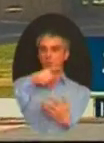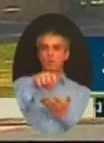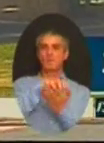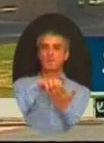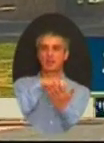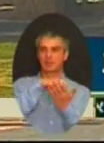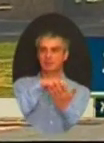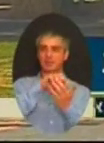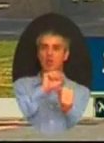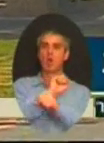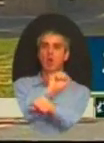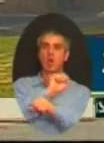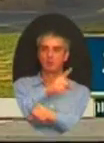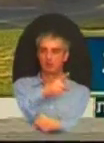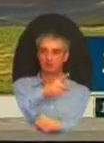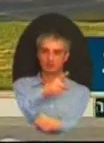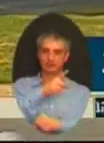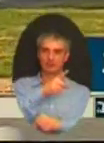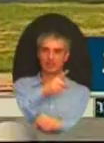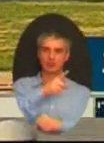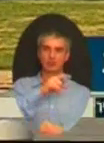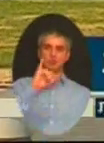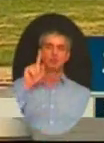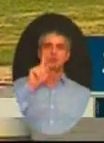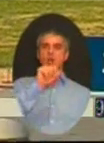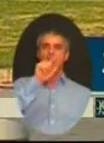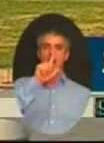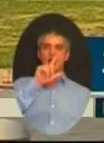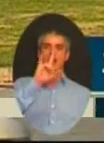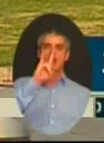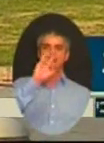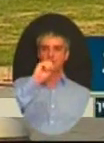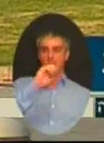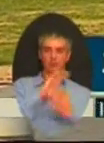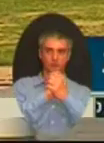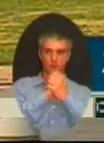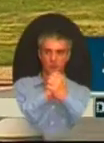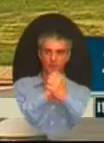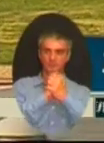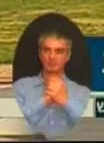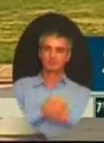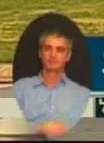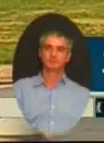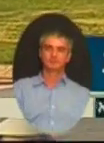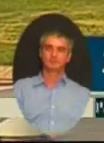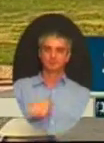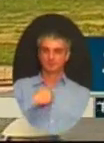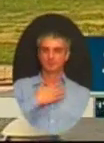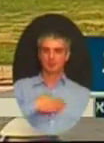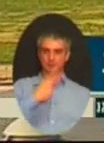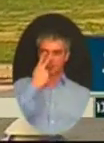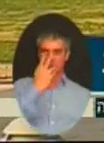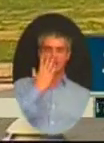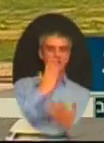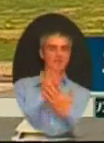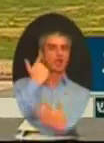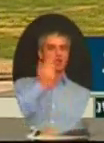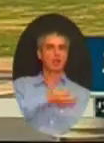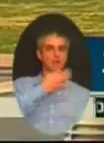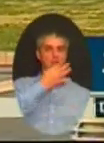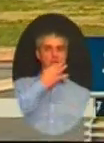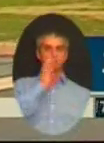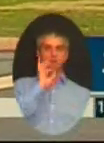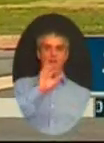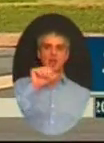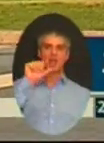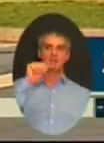ומרכז האופוזיציה יואל חסון, שלום לך. שלום לך. אז אני רוצה לראות, היה נאום